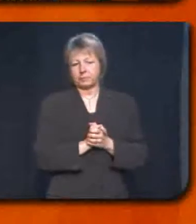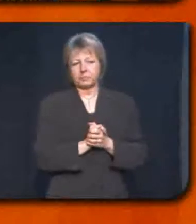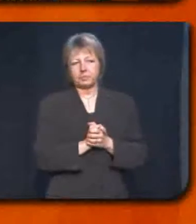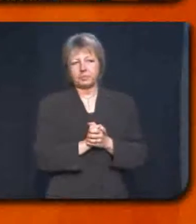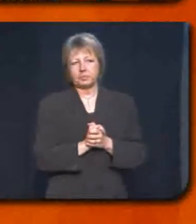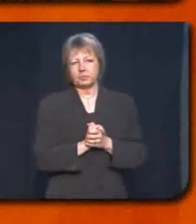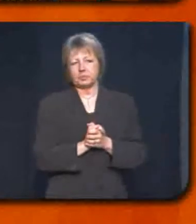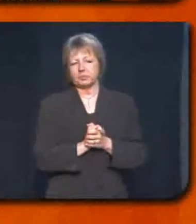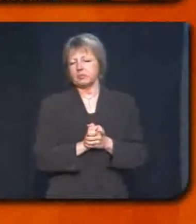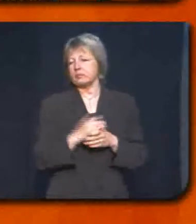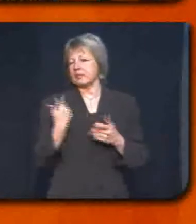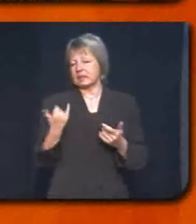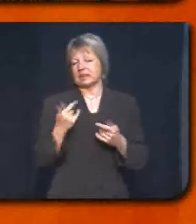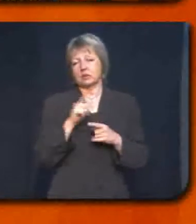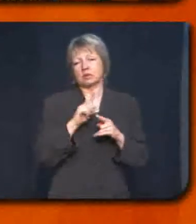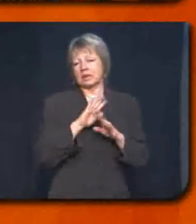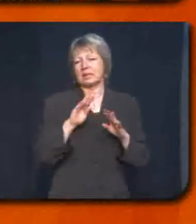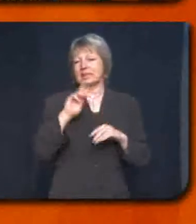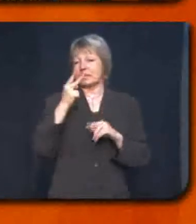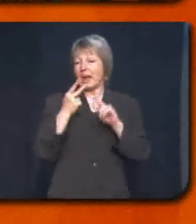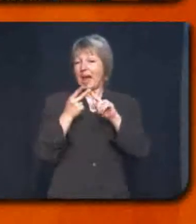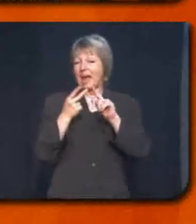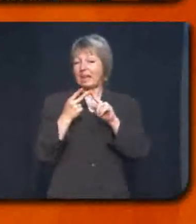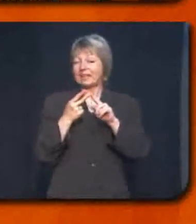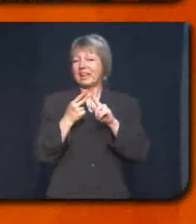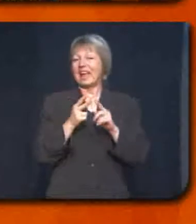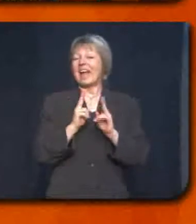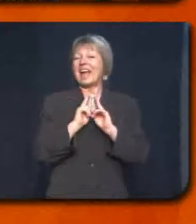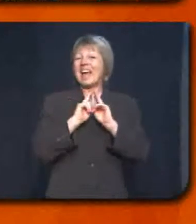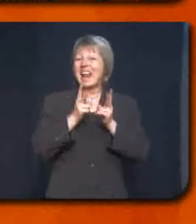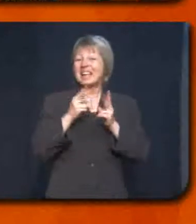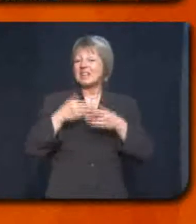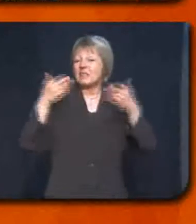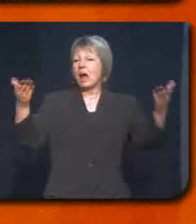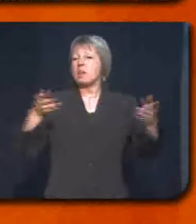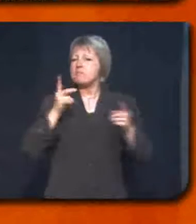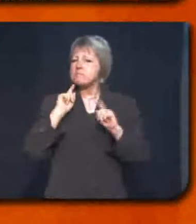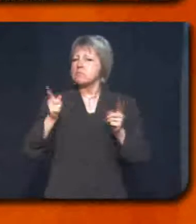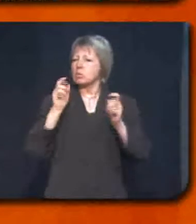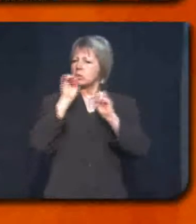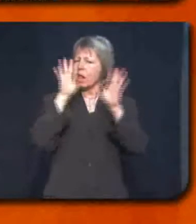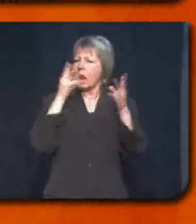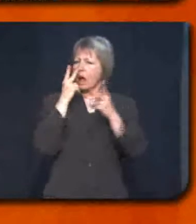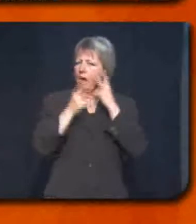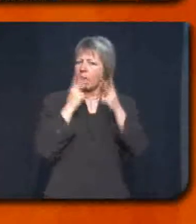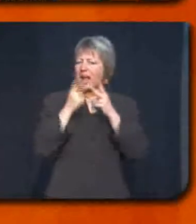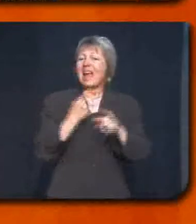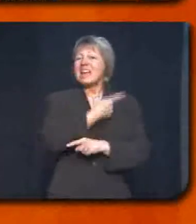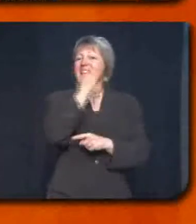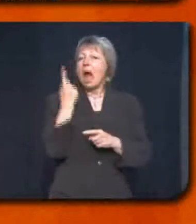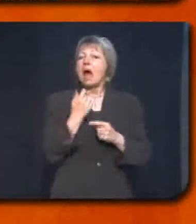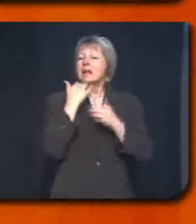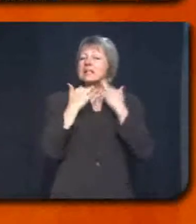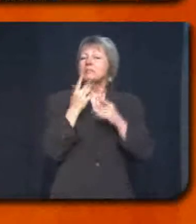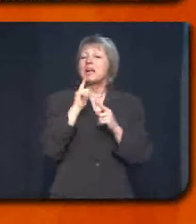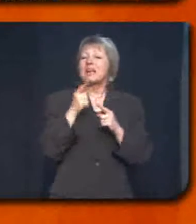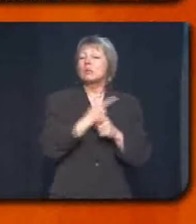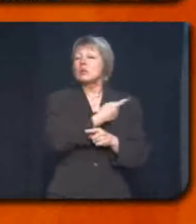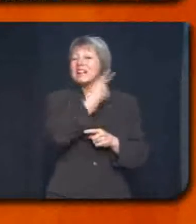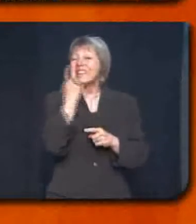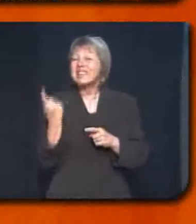Kreditvergaben Punkt 2 sollen transparent sein der Jahresabschluss und der Jahresbericht des ESM sollen sollen öffentlich und